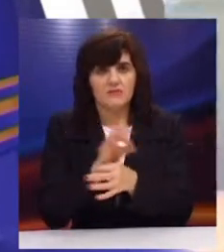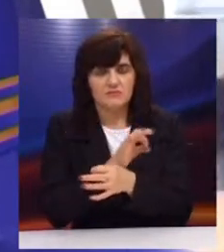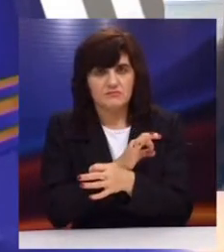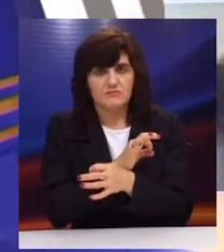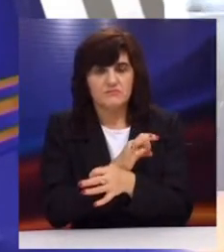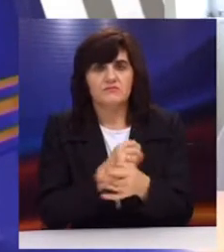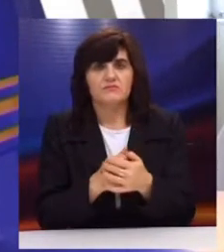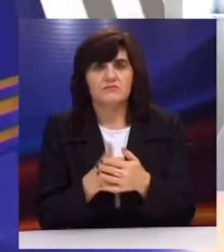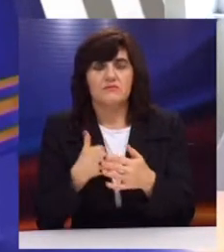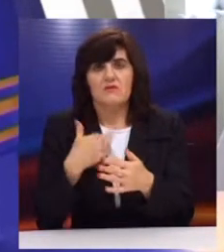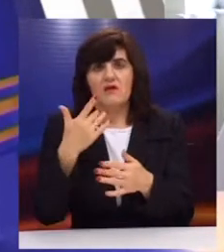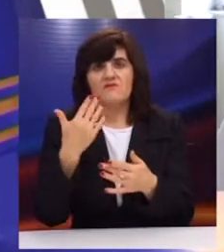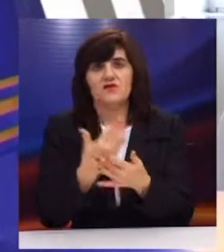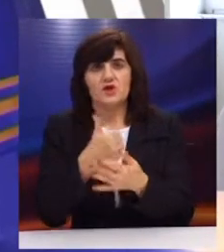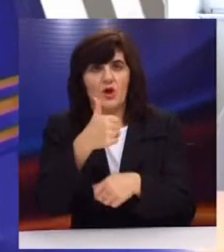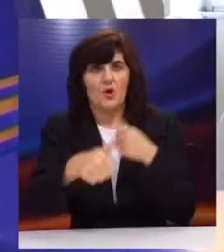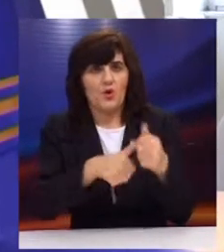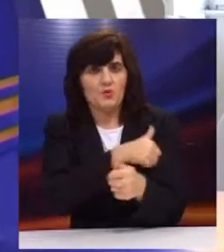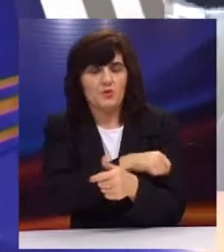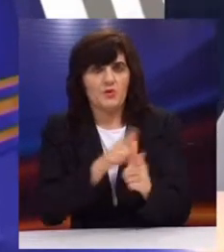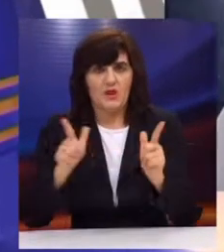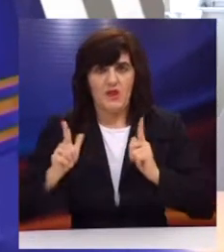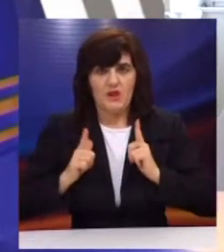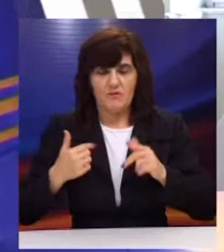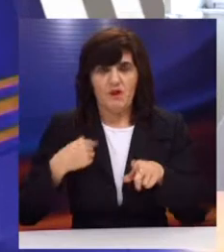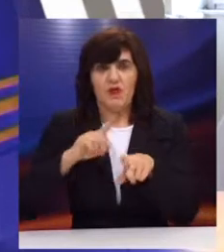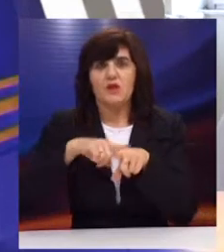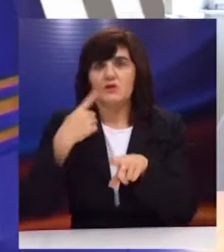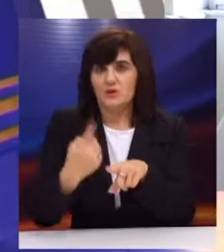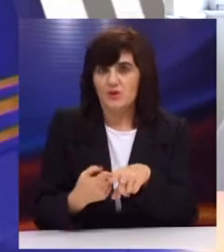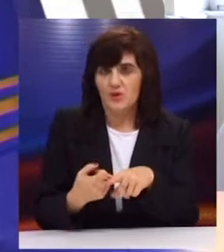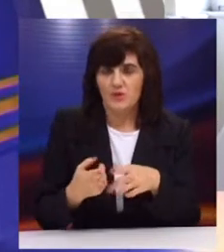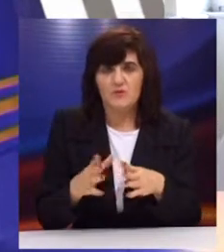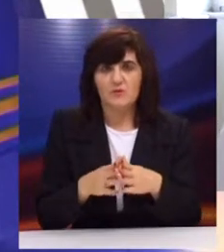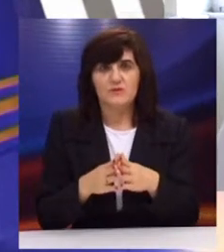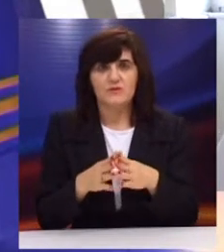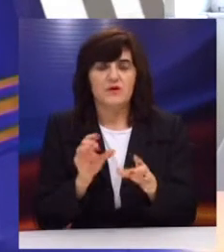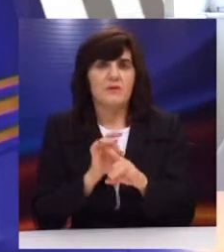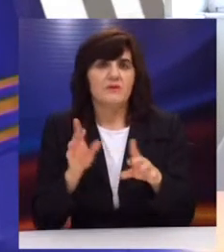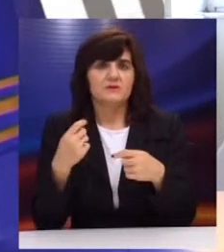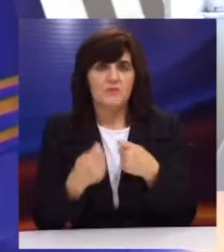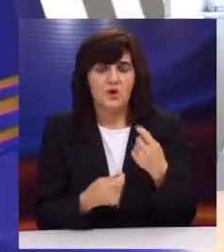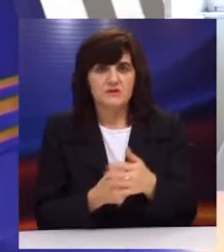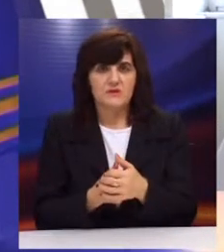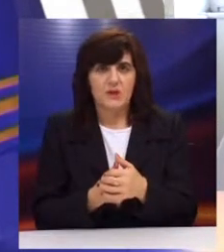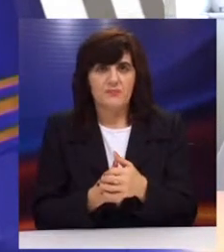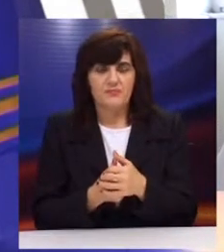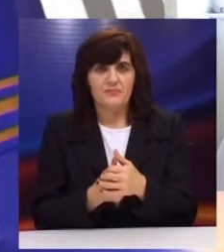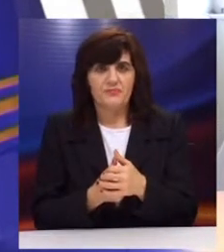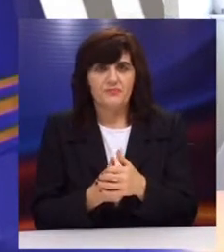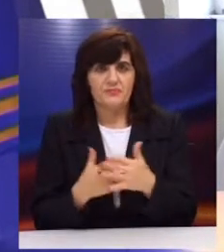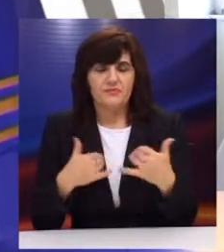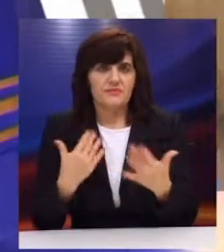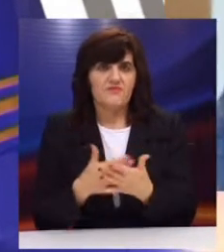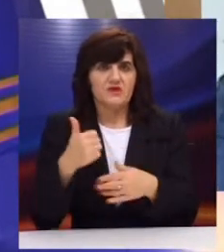već godinu dana čekam na posao. Ja sam bila na trudničkom i onda sam postala bez posla i već